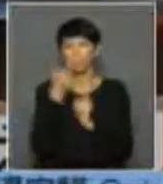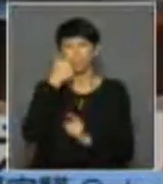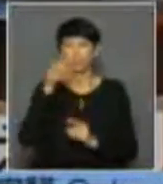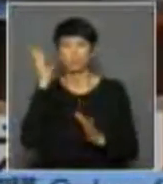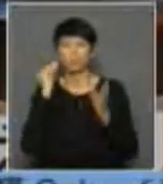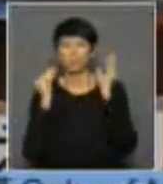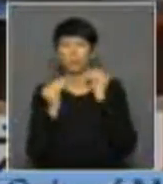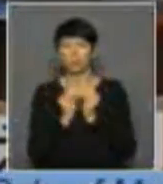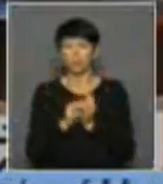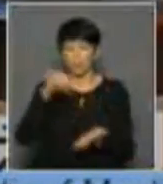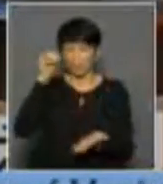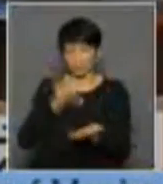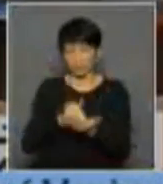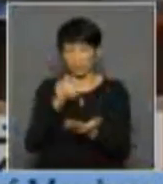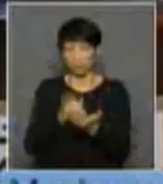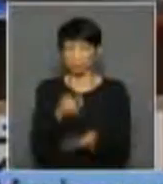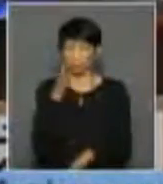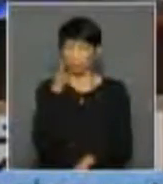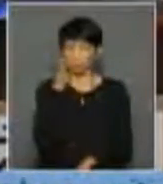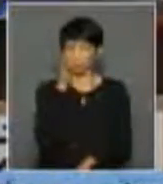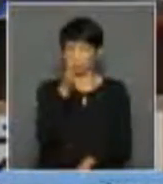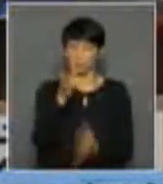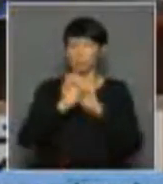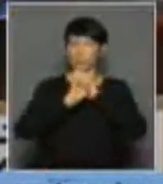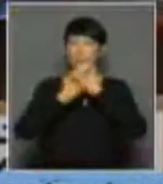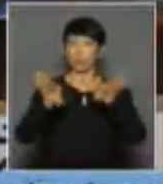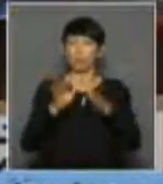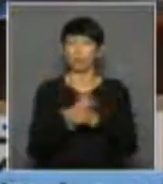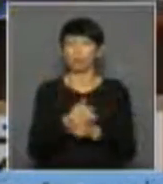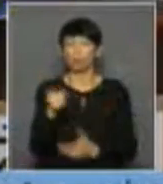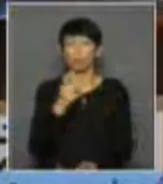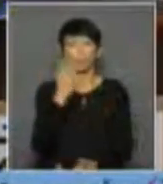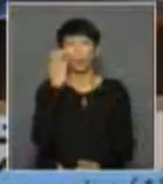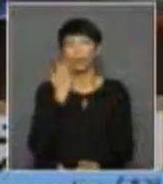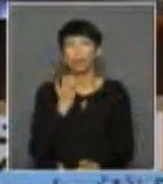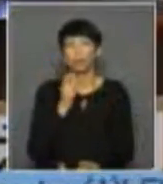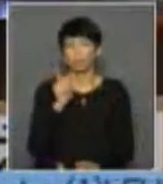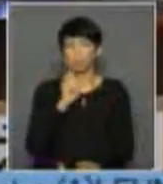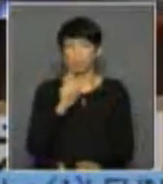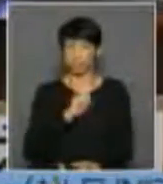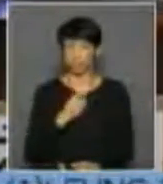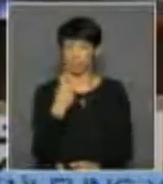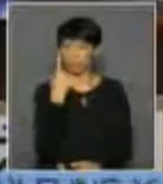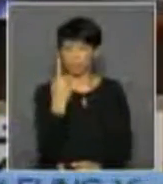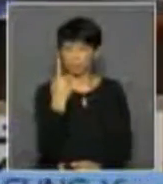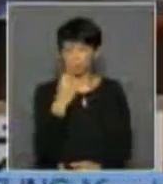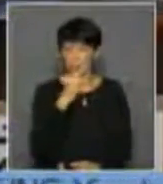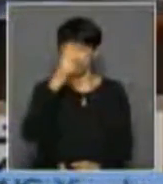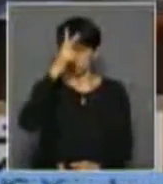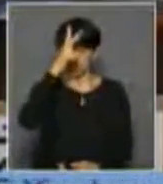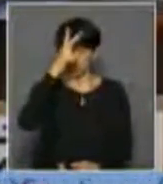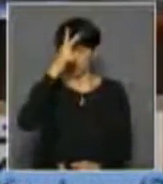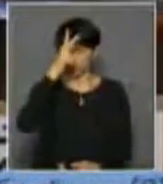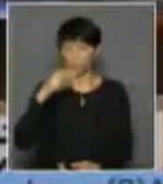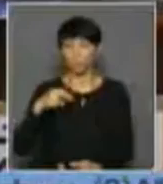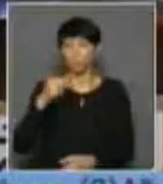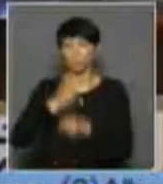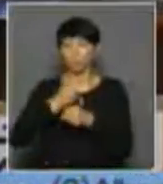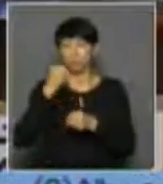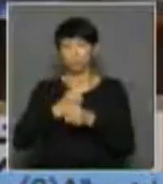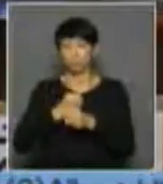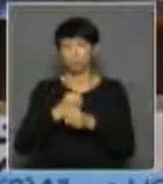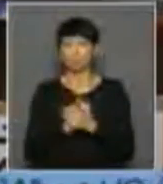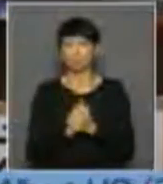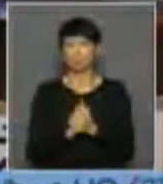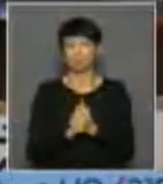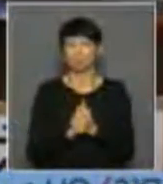是一定是直播的，你有沒有搞錯？有什麼理由一個政府的施政你是完全